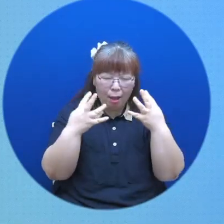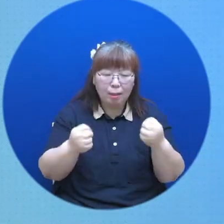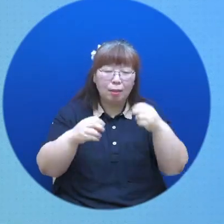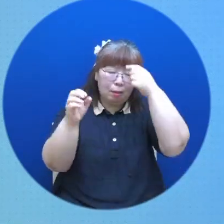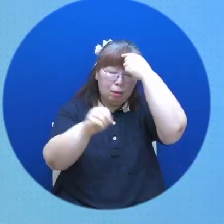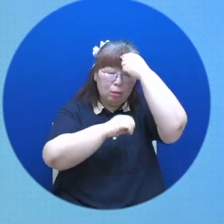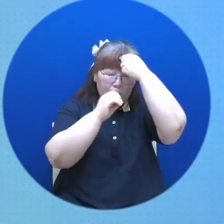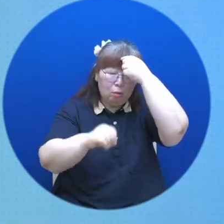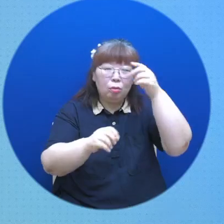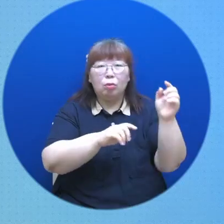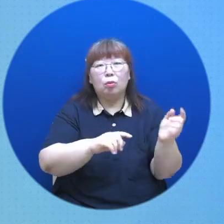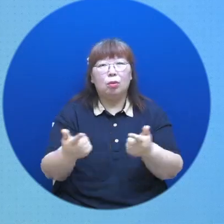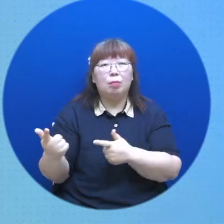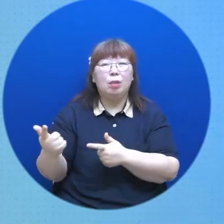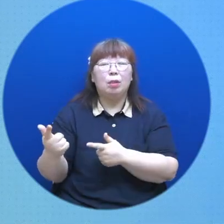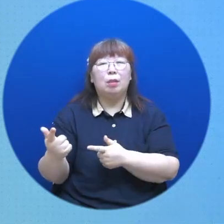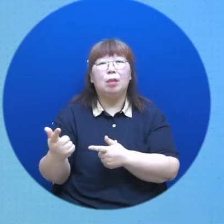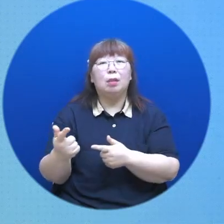성도님들,